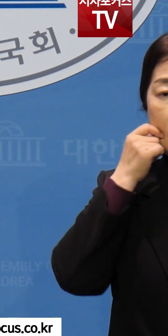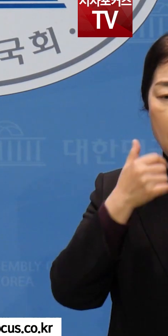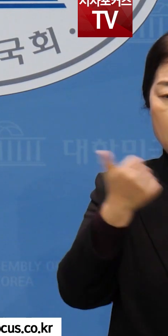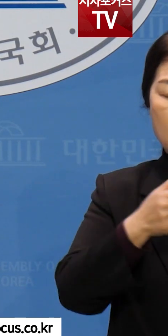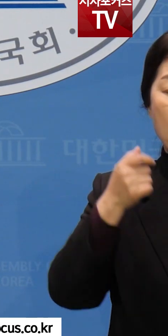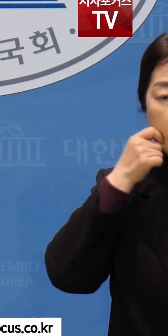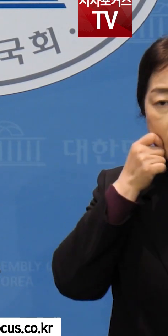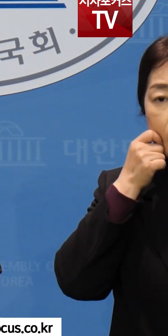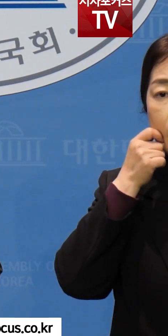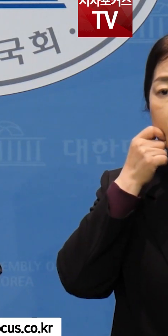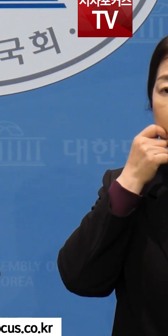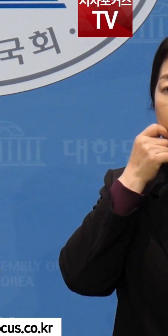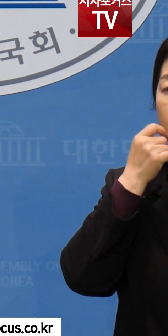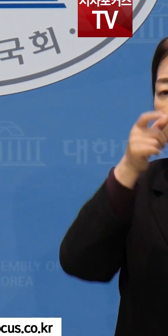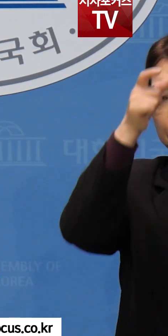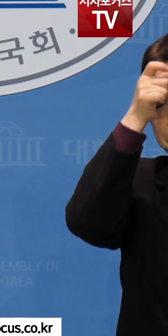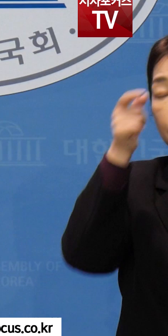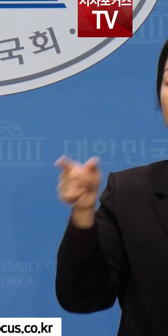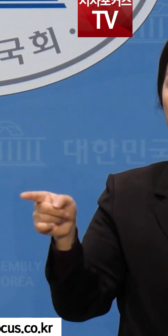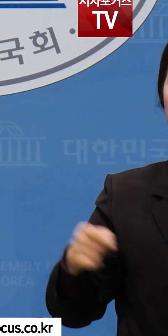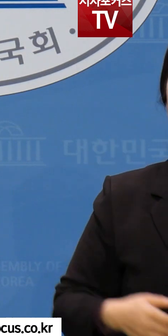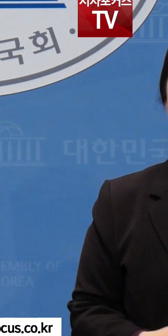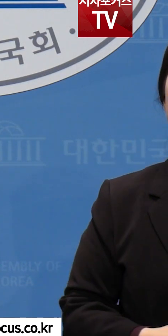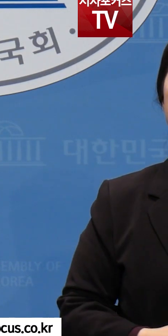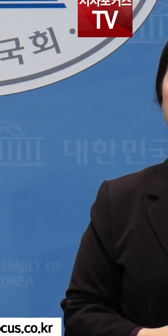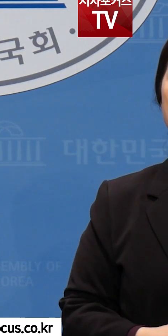않는 변명으로 일관했습니다.